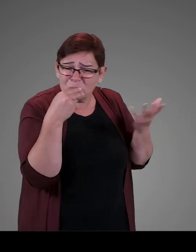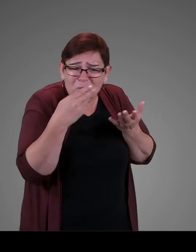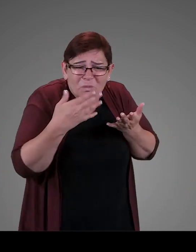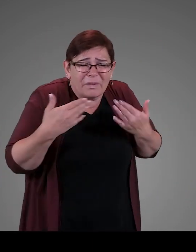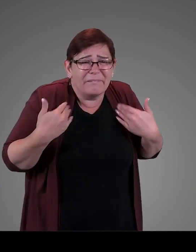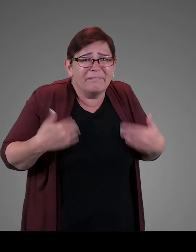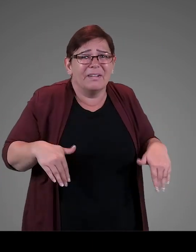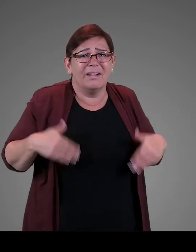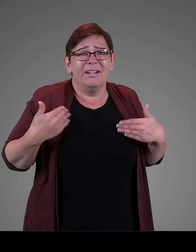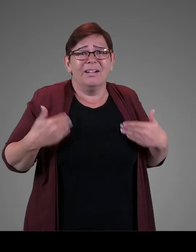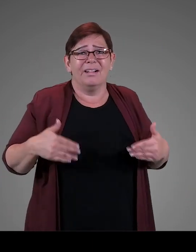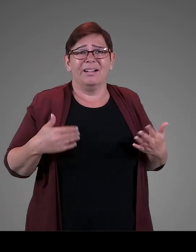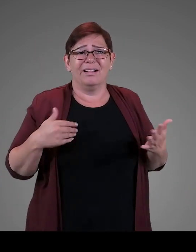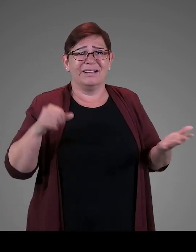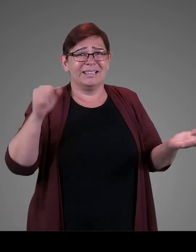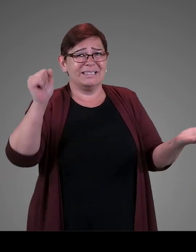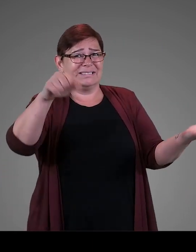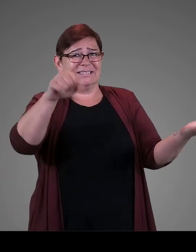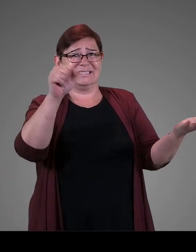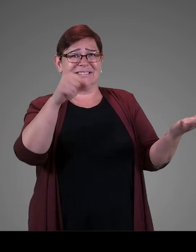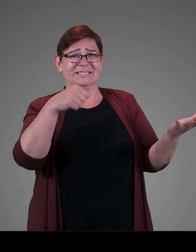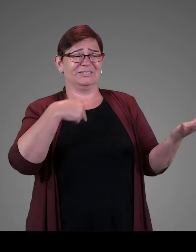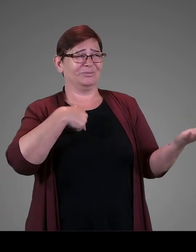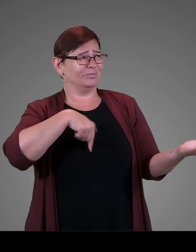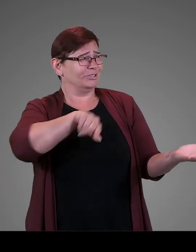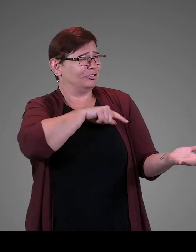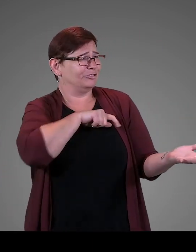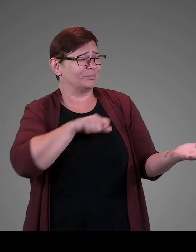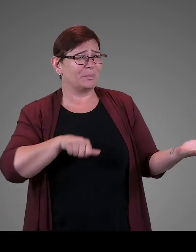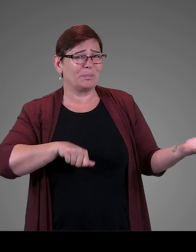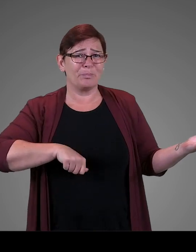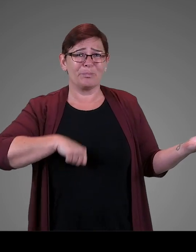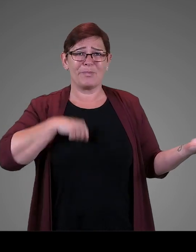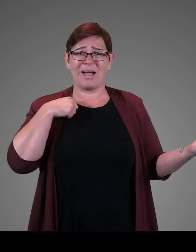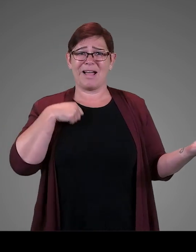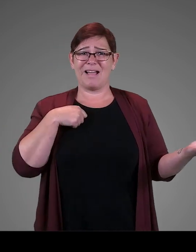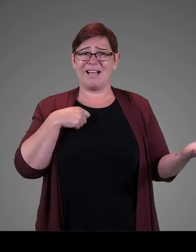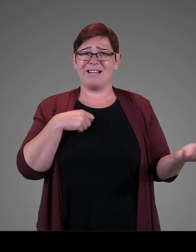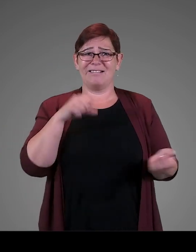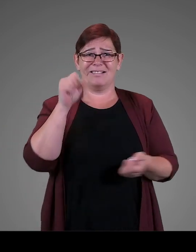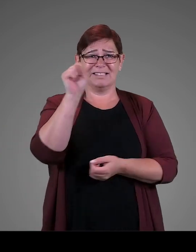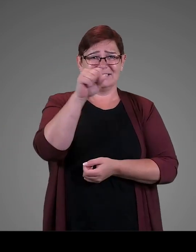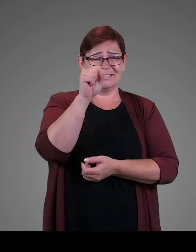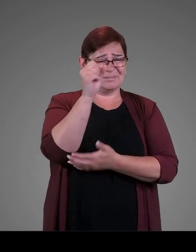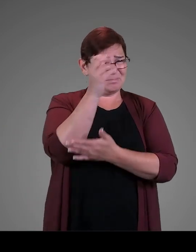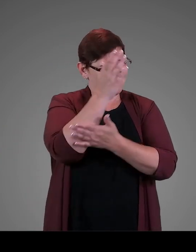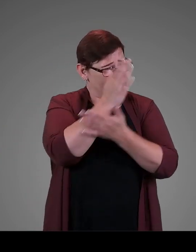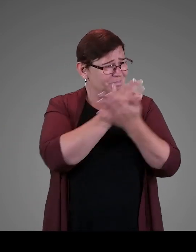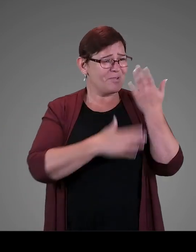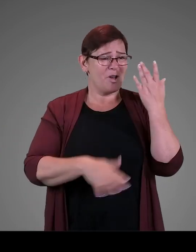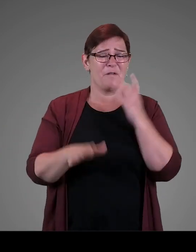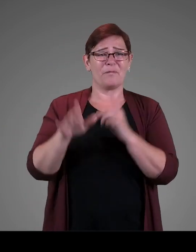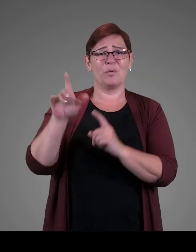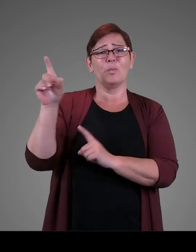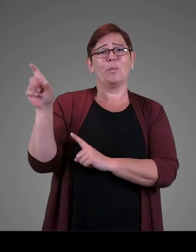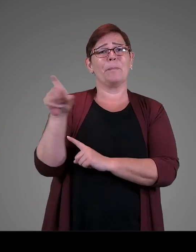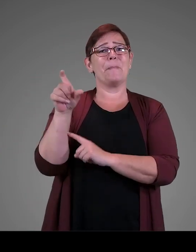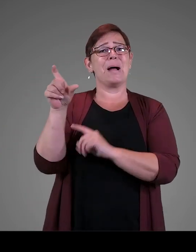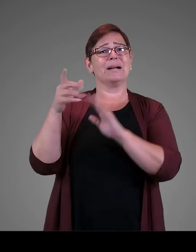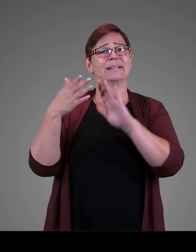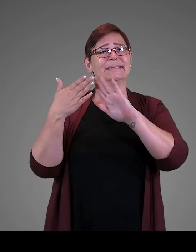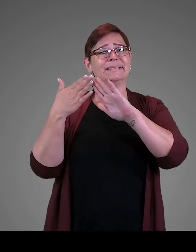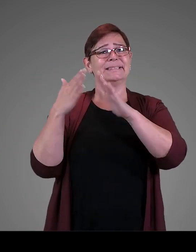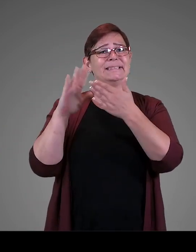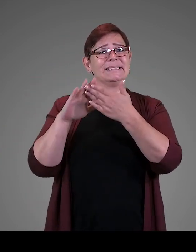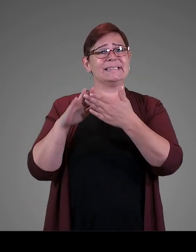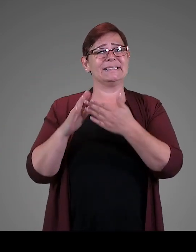Est-ce que c'est ouvert? Oui. C'est juste que c'est tellement beau que oui, on